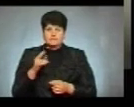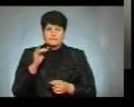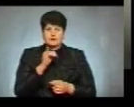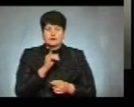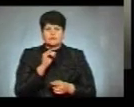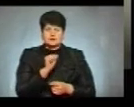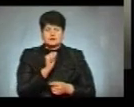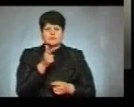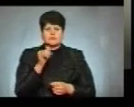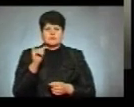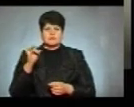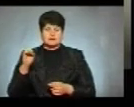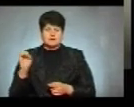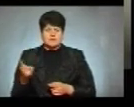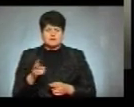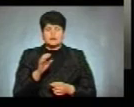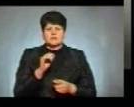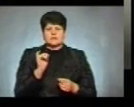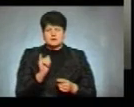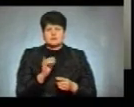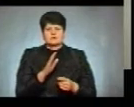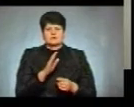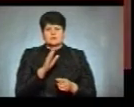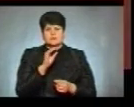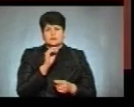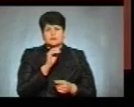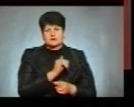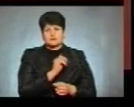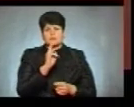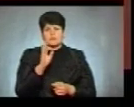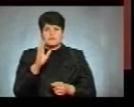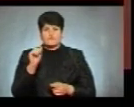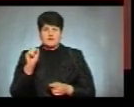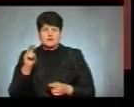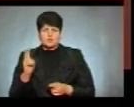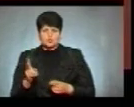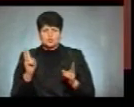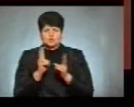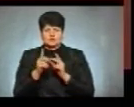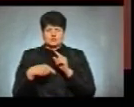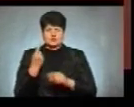Гірняком та експертом обласного зосередку Комітету виборців України Ігорем Коваликом. До зустрічі в ефірі.